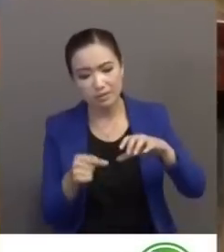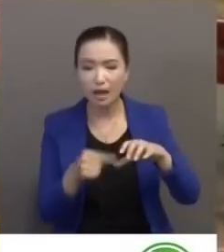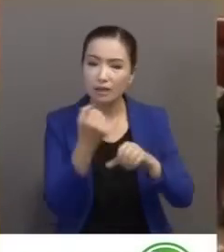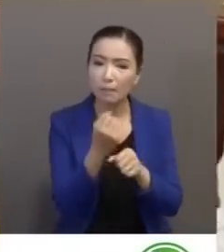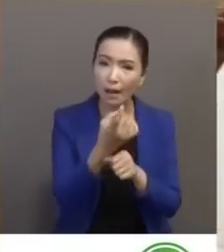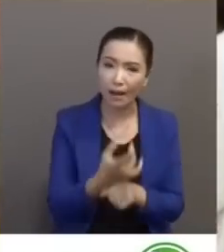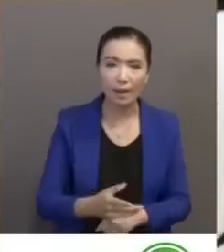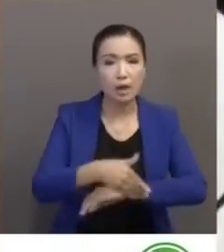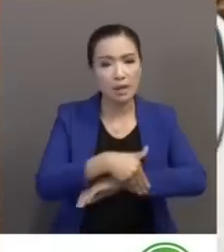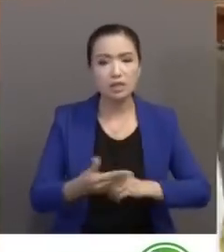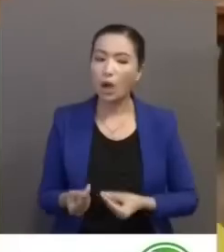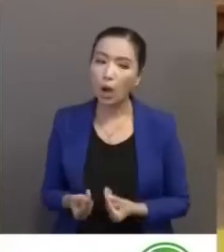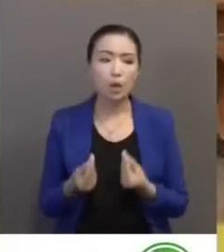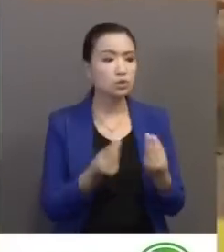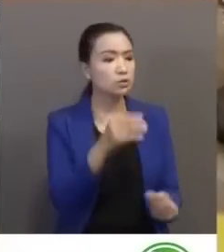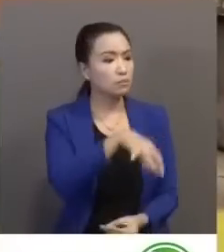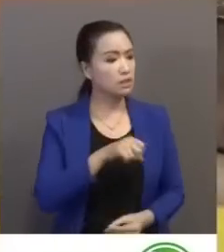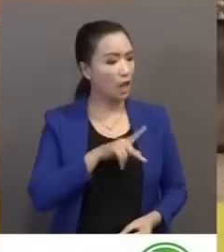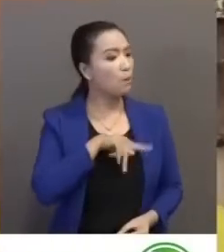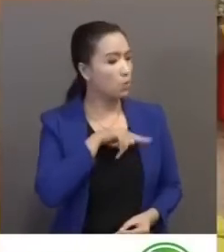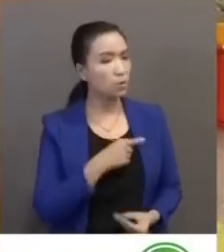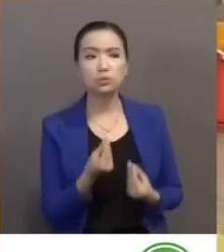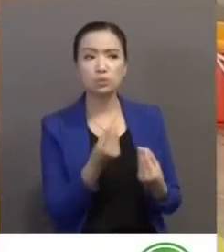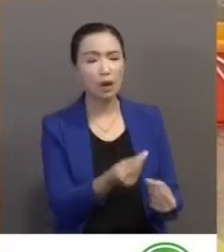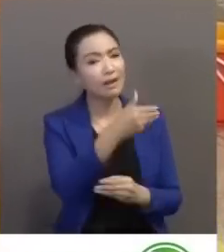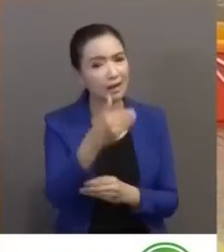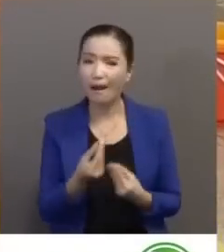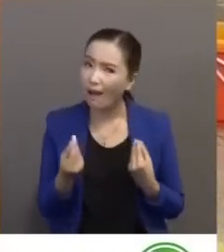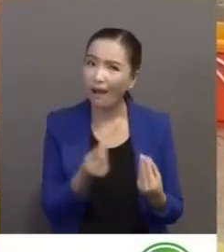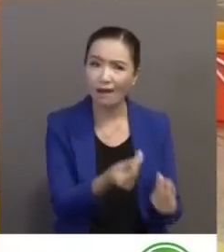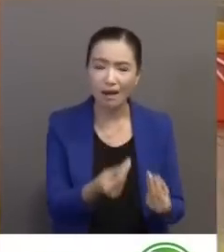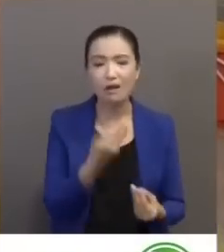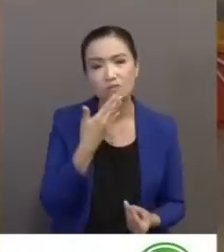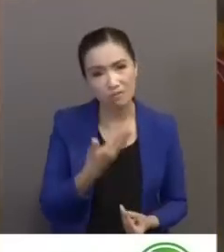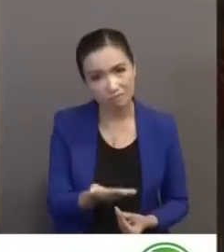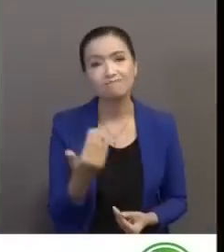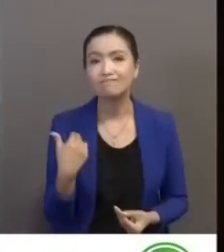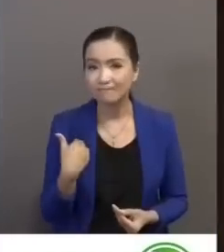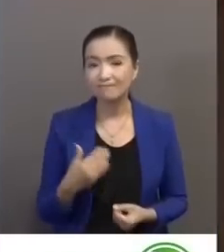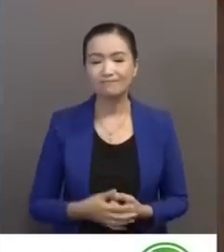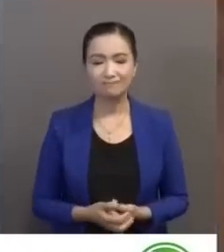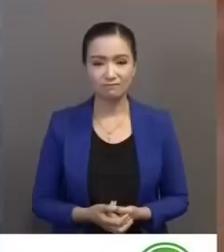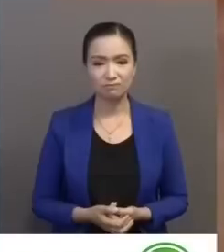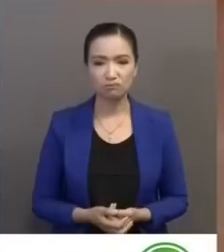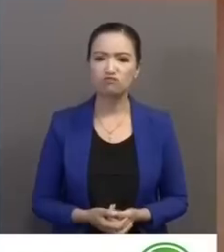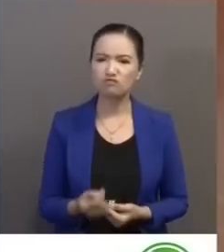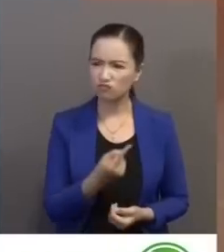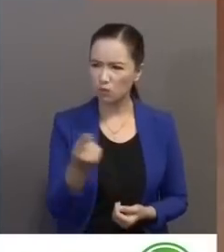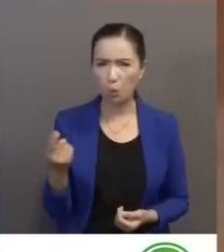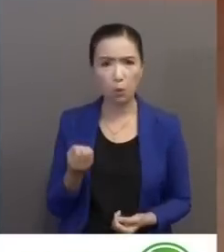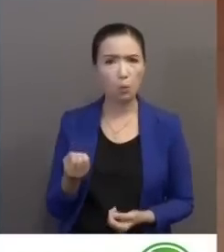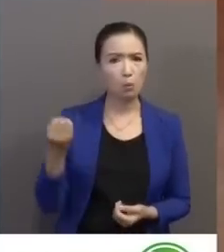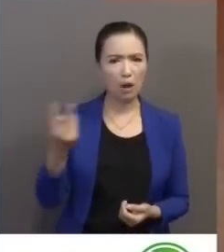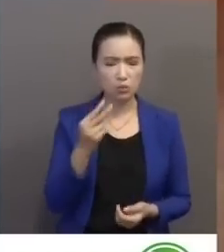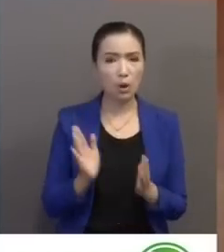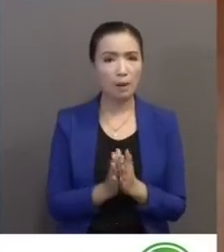ยังส่งบัญชีให้สำนักพระพุทธศาสนาแห่งชาติตามที่ได้ขอความร่วมมือมาด้วยแม้หลายคนจะมองว่าสิ่ง